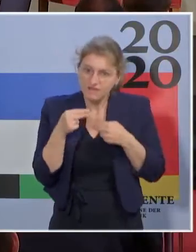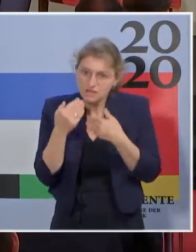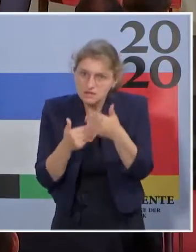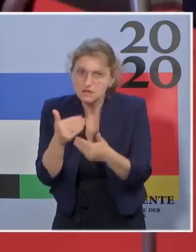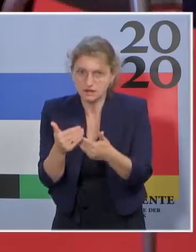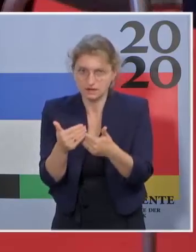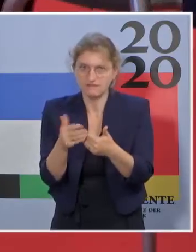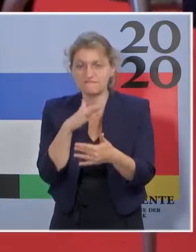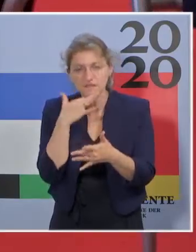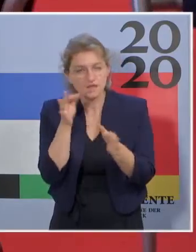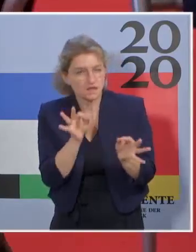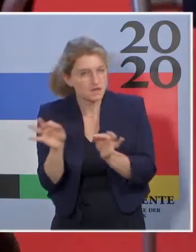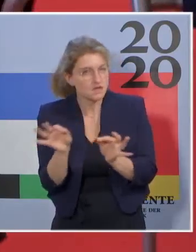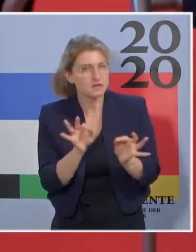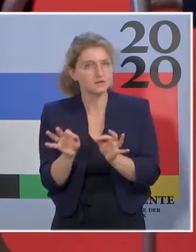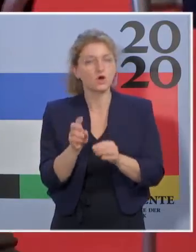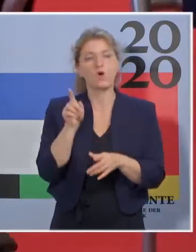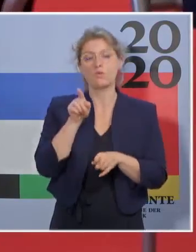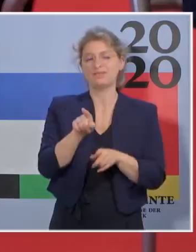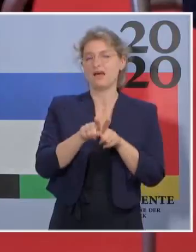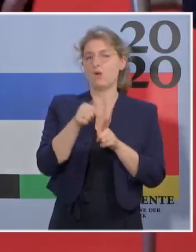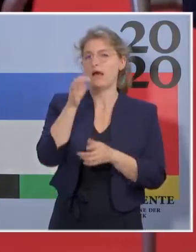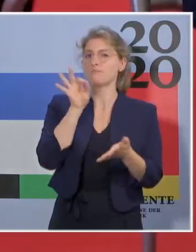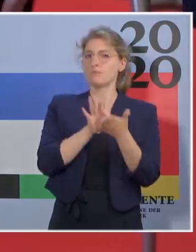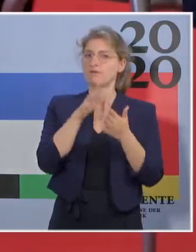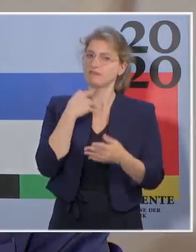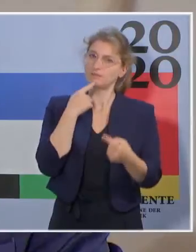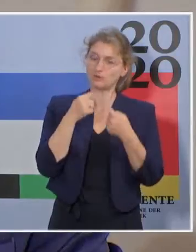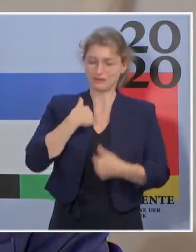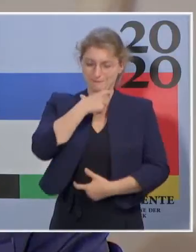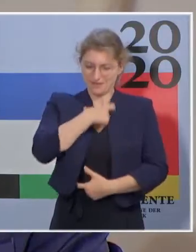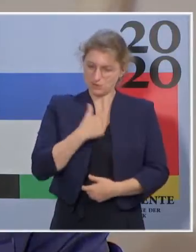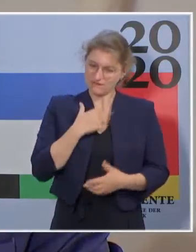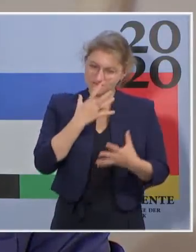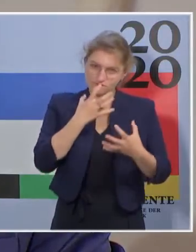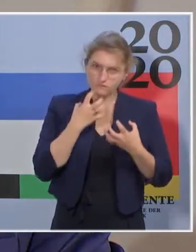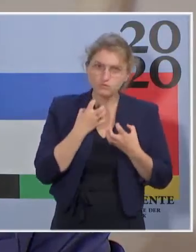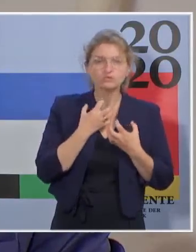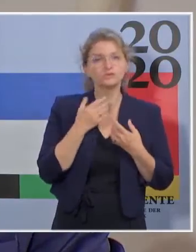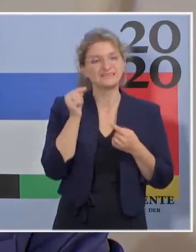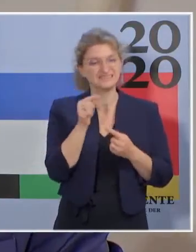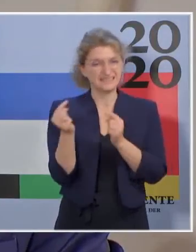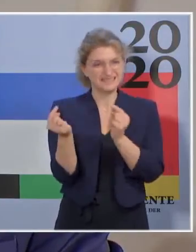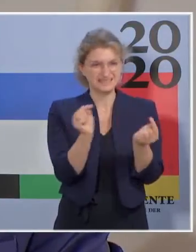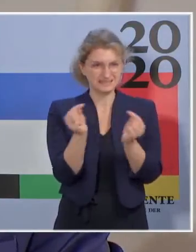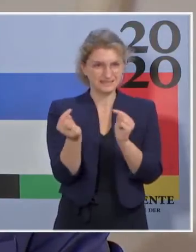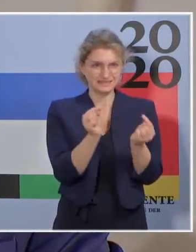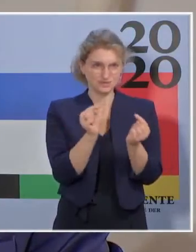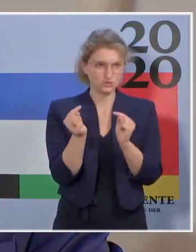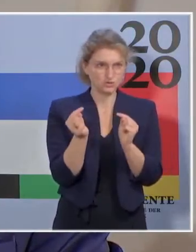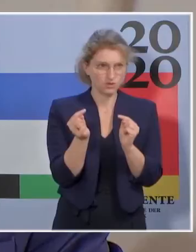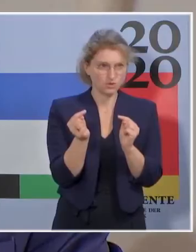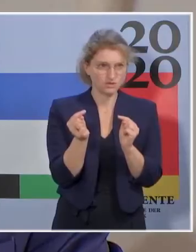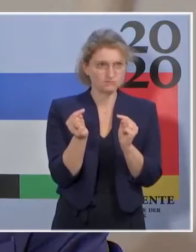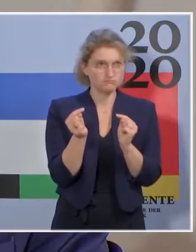wir begonnen haben zu besprechen und wo ich persönlich mir wünschen würde, dass es diese Debatte nicht anlassfallbezogen,